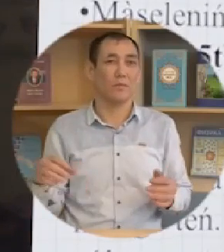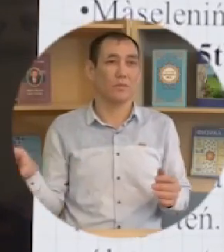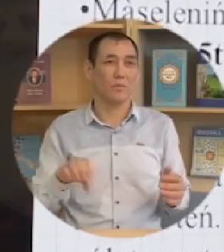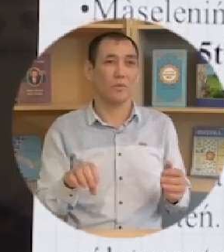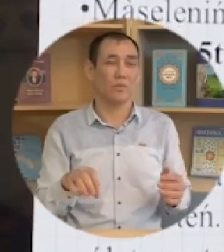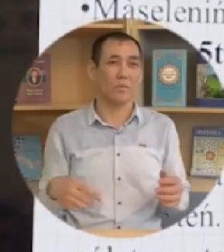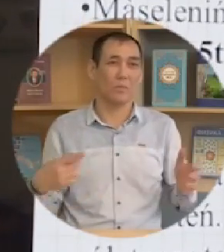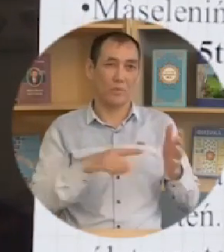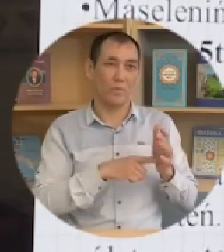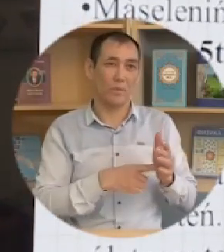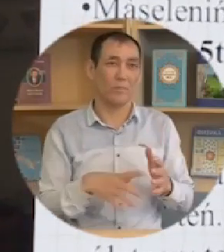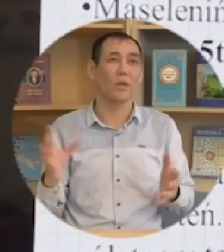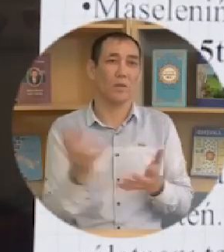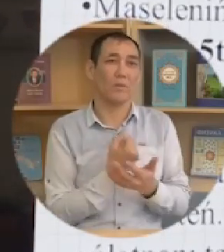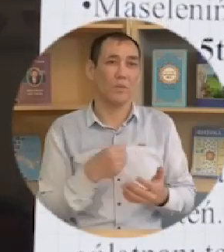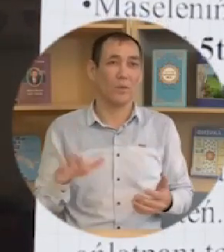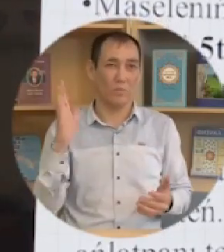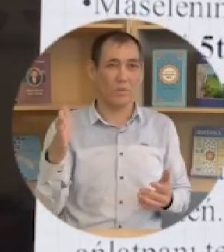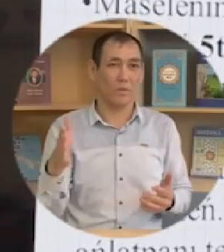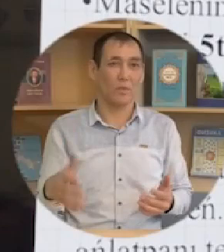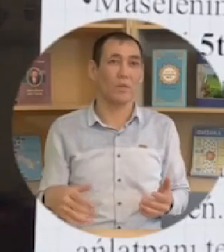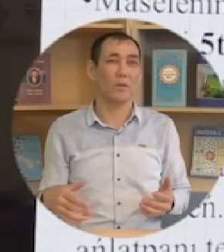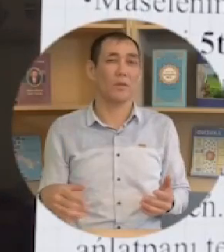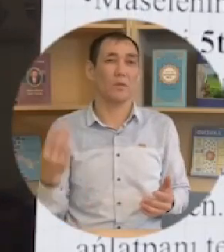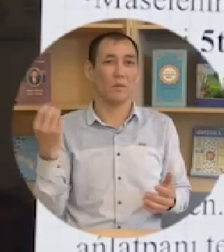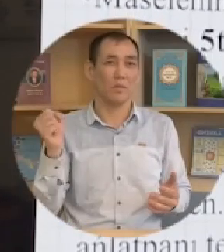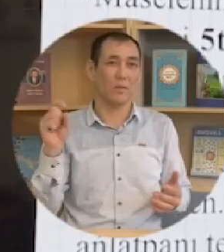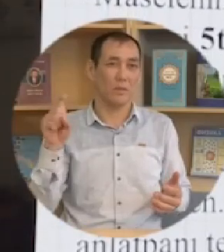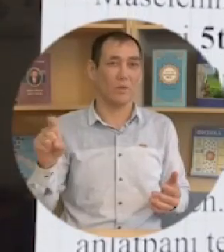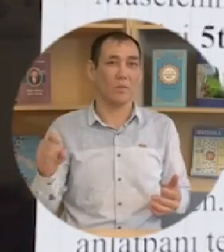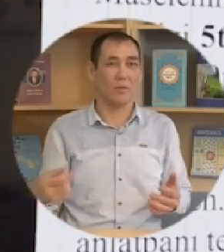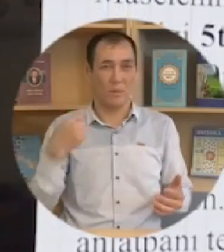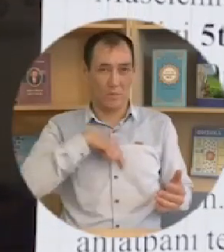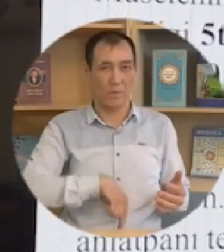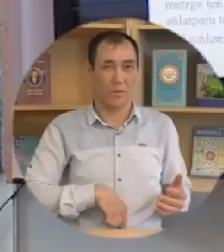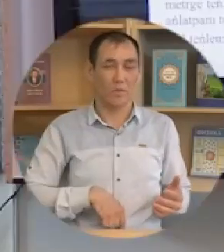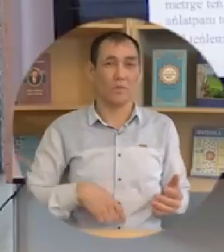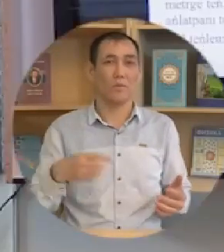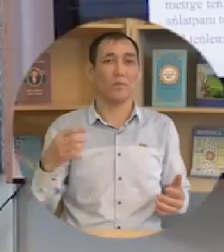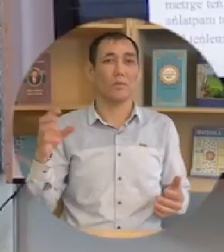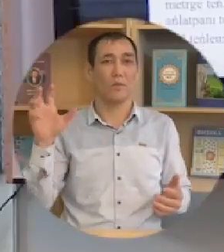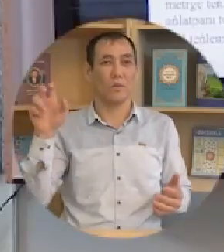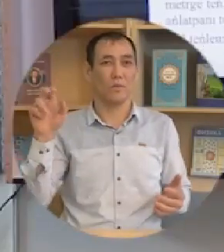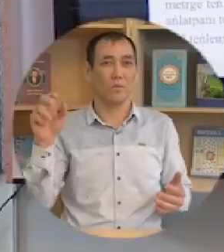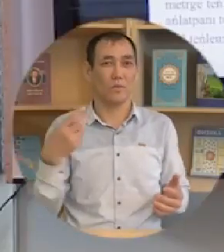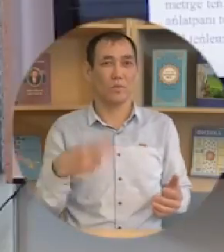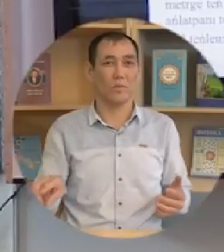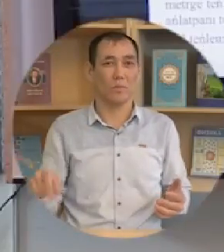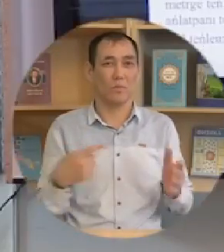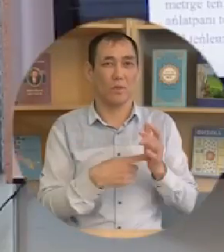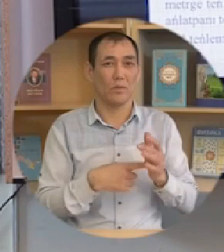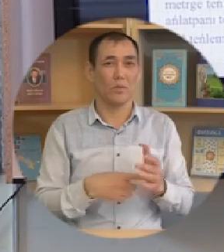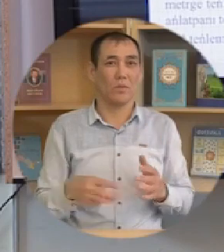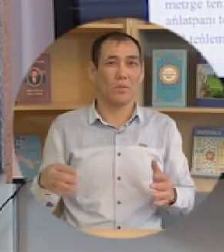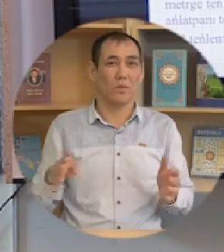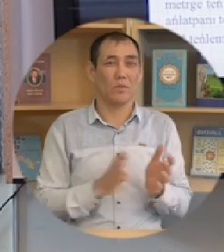көбейту табуға болады. Демек, шахтаның тереңлігі 320 көбейтілген